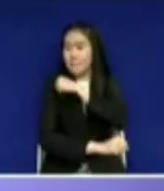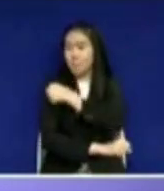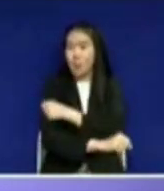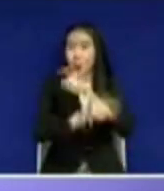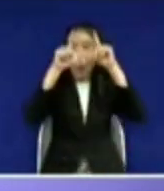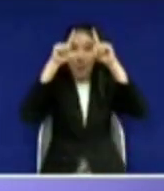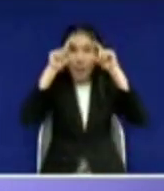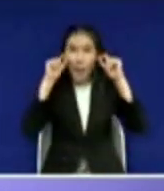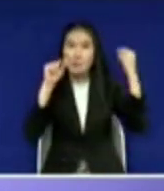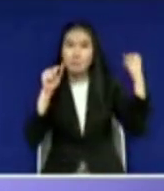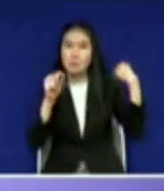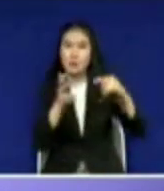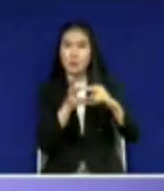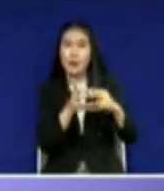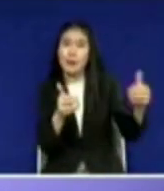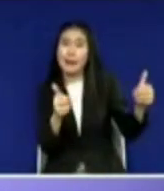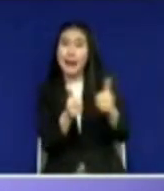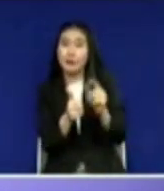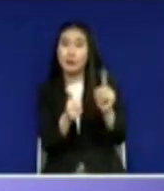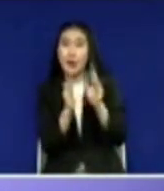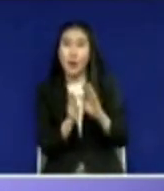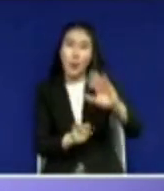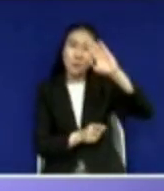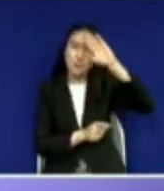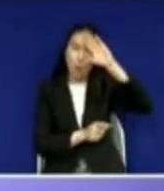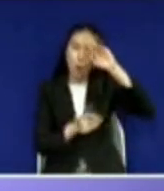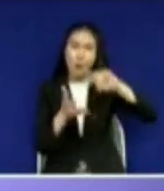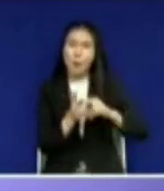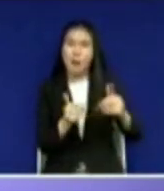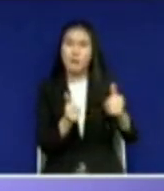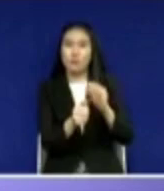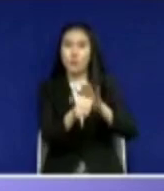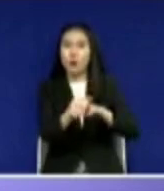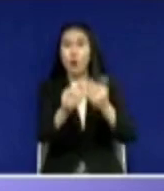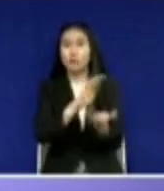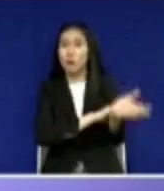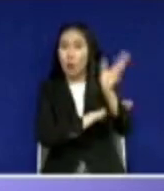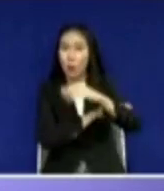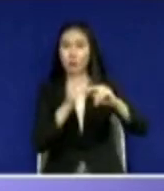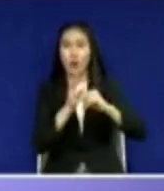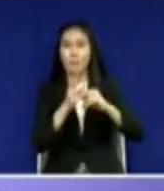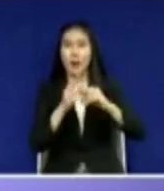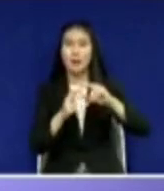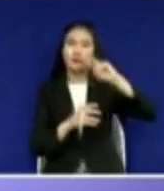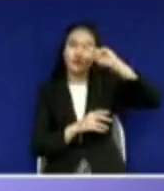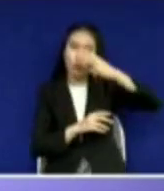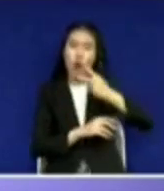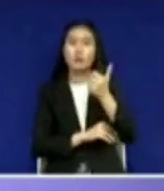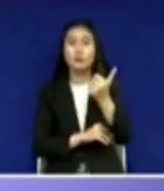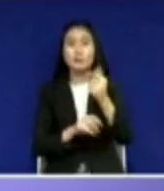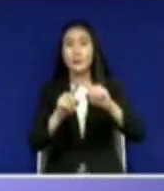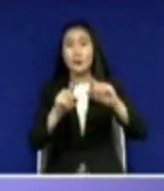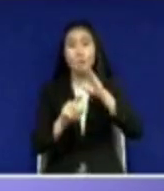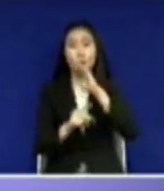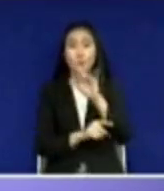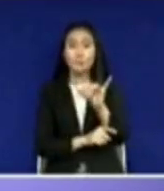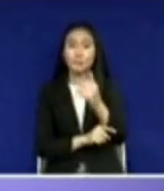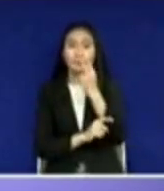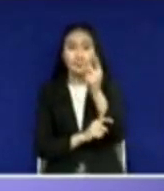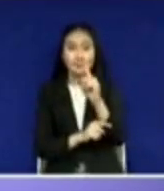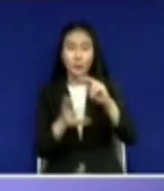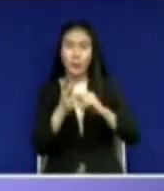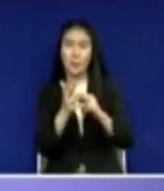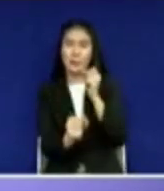ที่ต้องมีการใกล้ชิดกับผู้ป่วยเป็นเวลานานๆอย่างเงี้ยค่ะก็แนะนำให้สวมคู่กันแต่อย่างไรก็ตามถ้าจะสวมอย่